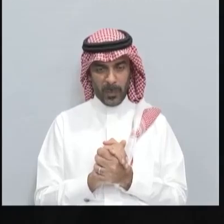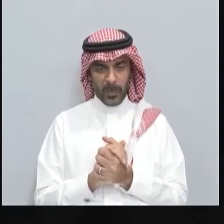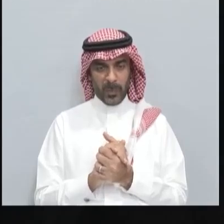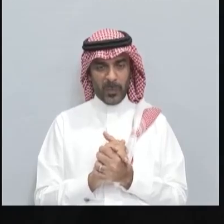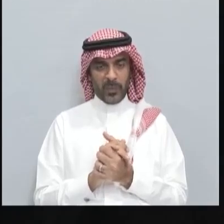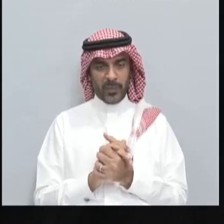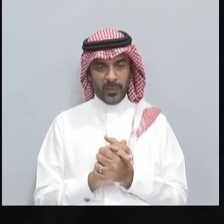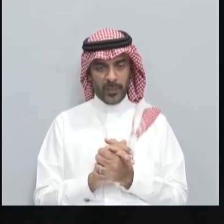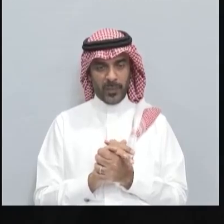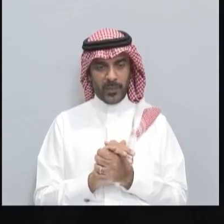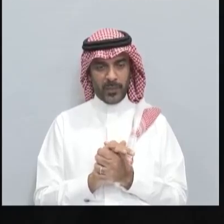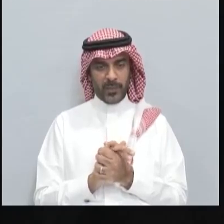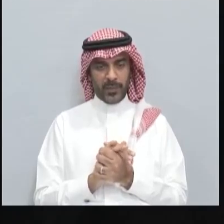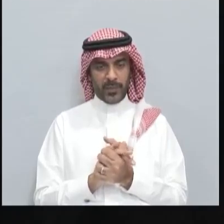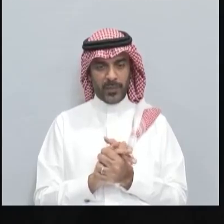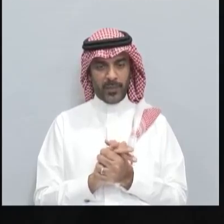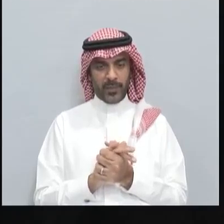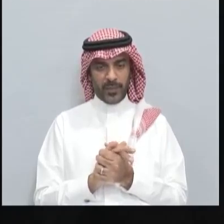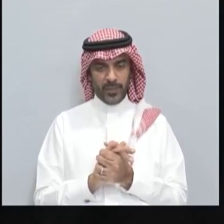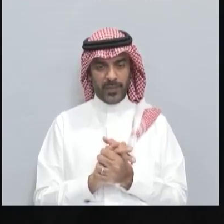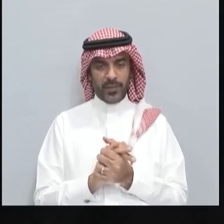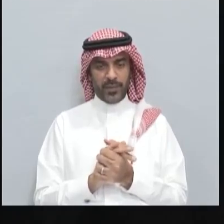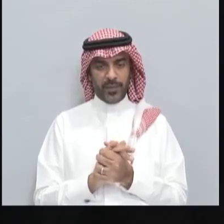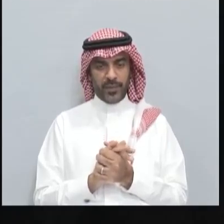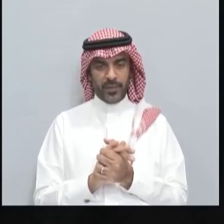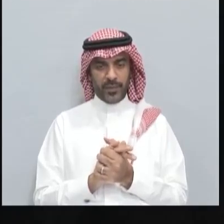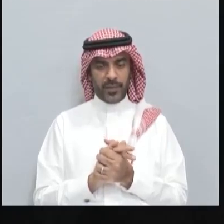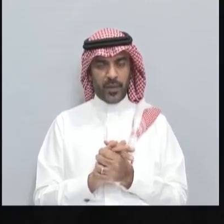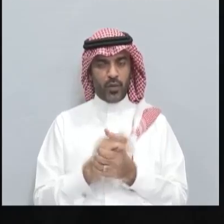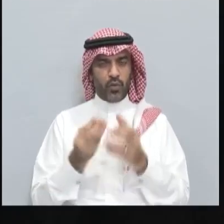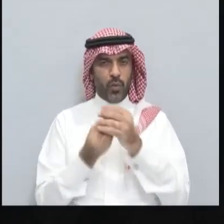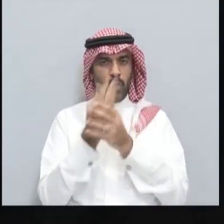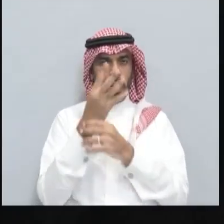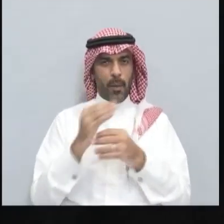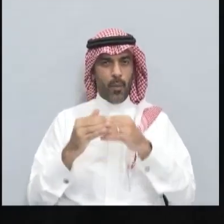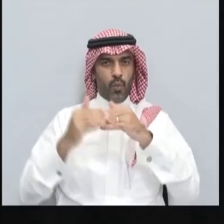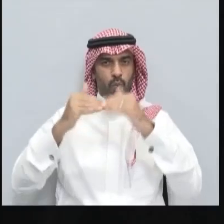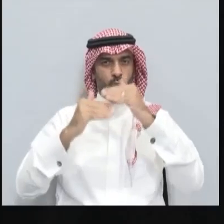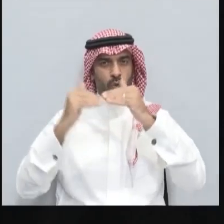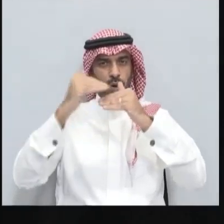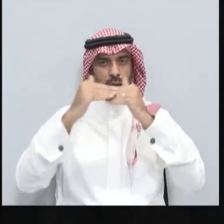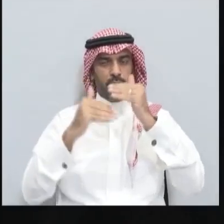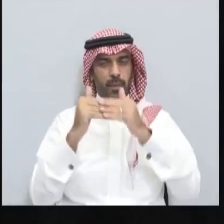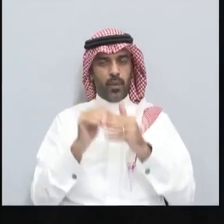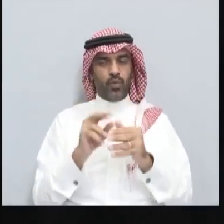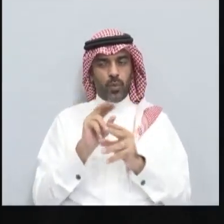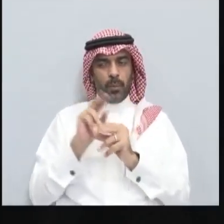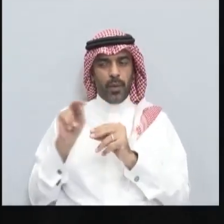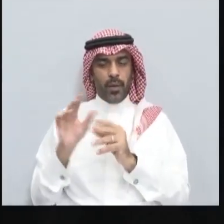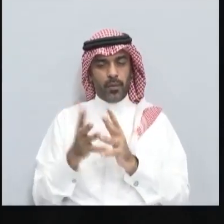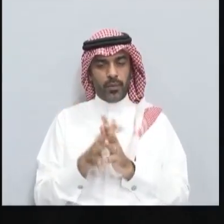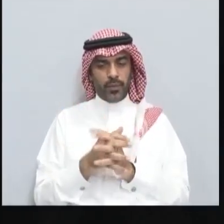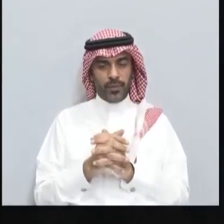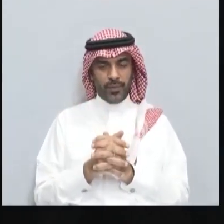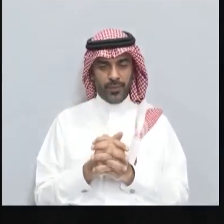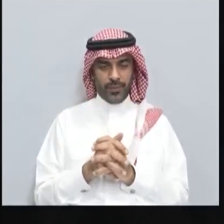ولذلك يكون حجمه كبير وارتفاعه ماذا قليل ناتي على البراكين المركبه اوجه الشبه او النقطه الكبيره بينهم عباره